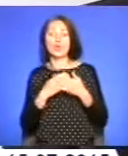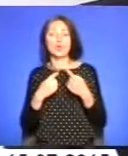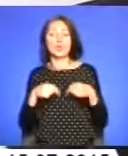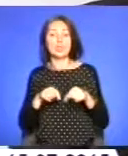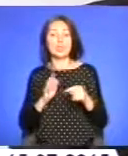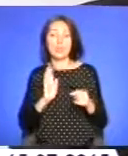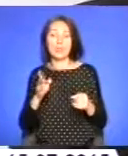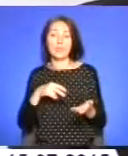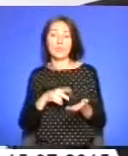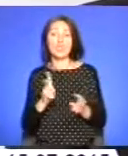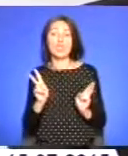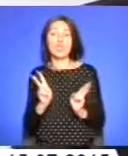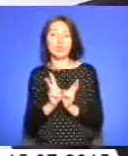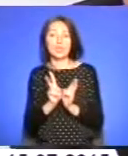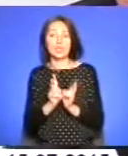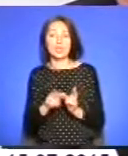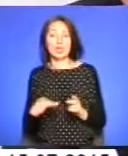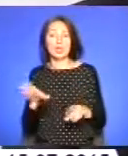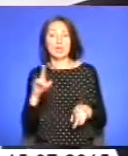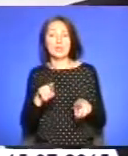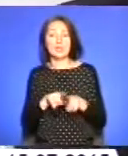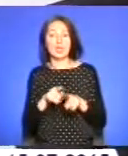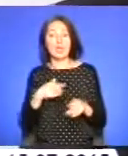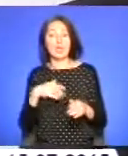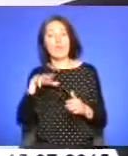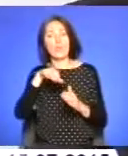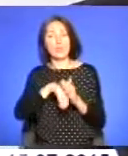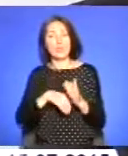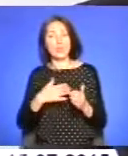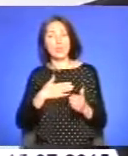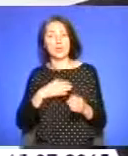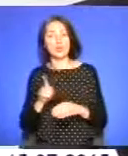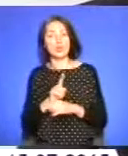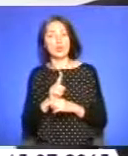йти на зустріч. І все-таки ми впровадимо в нашому